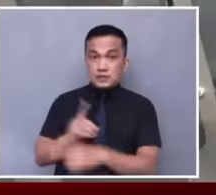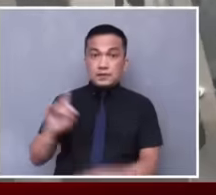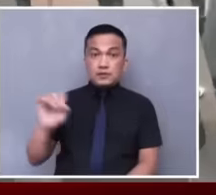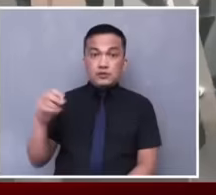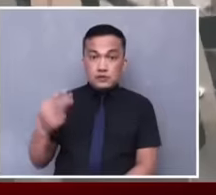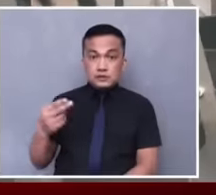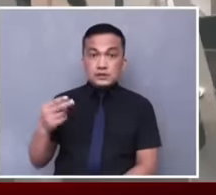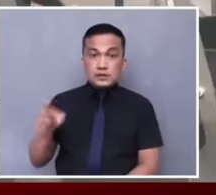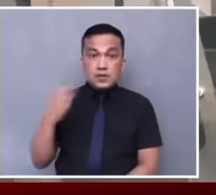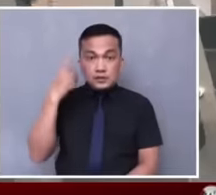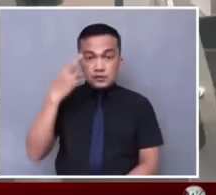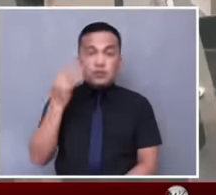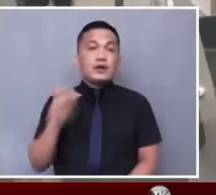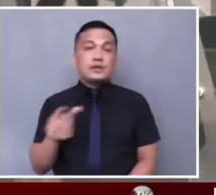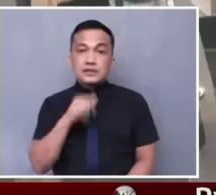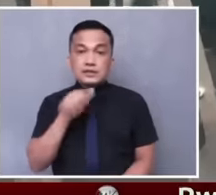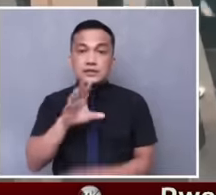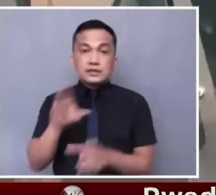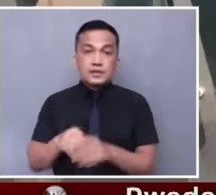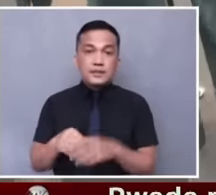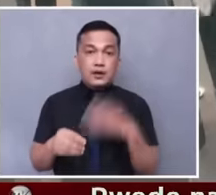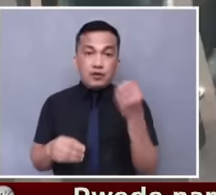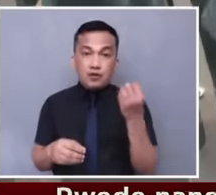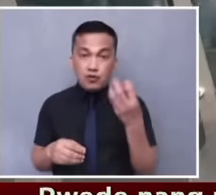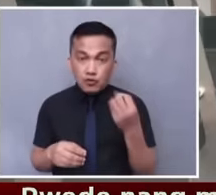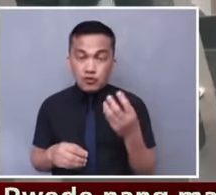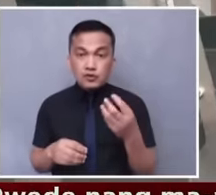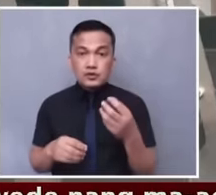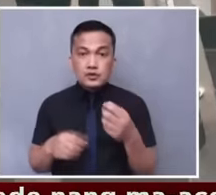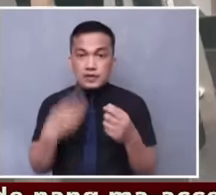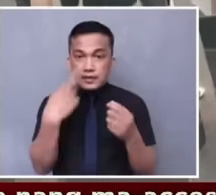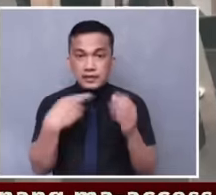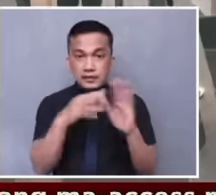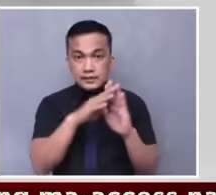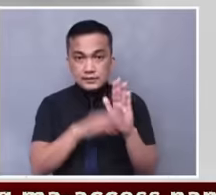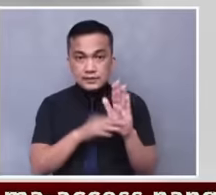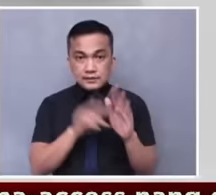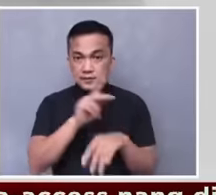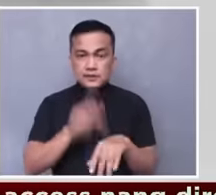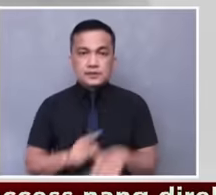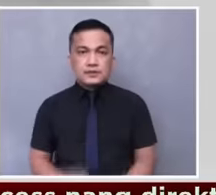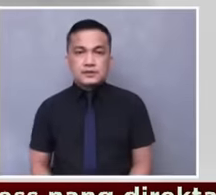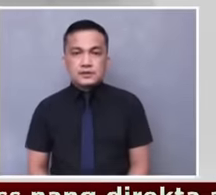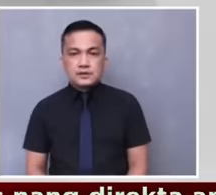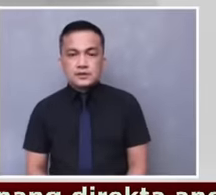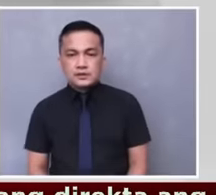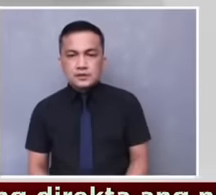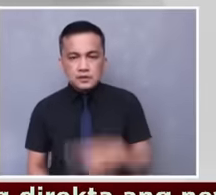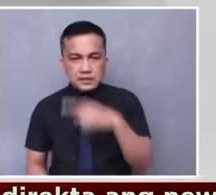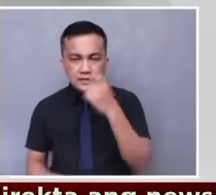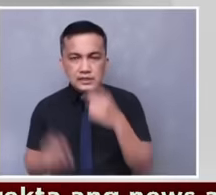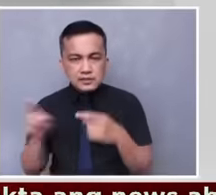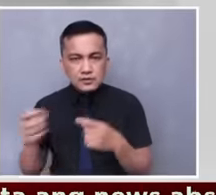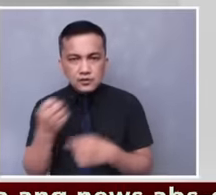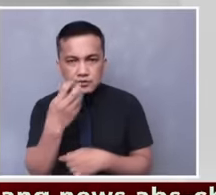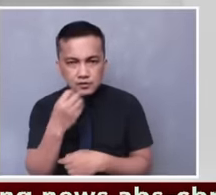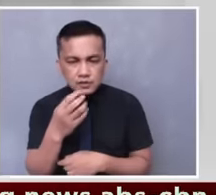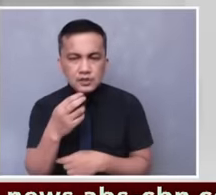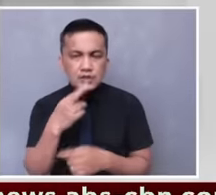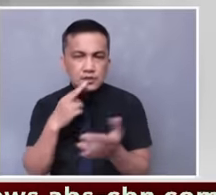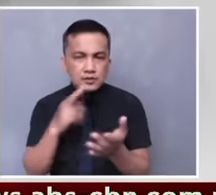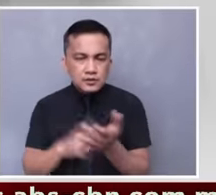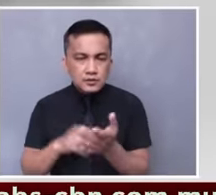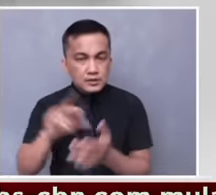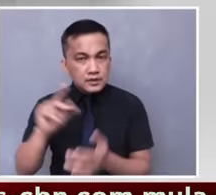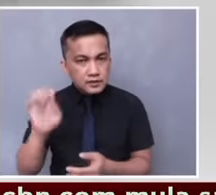kung bakit hindi kasama ang Hong Kong sa red list ng Pilipinas. Kasi sa Hong Kong, yung mga nare-report nilang kaso